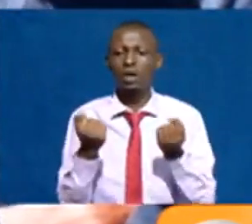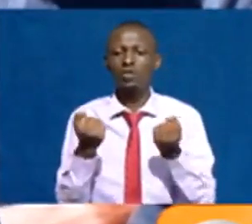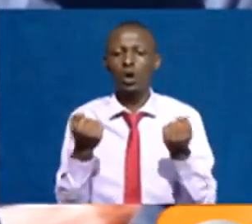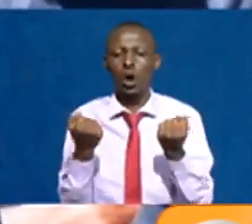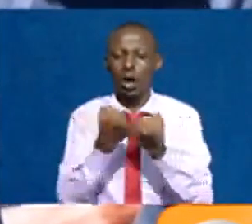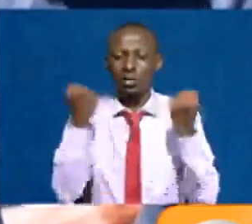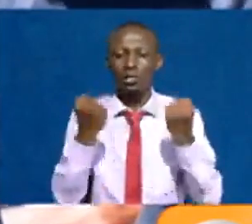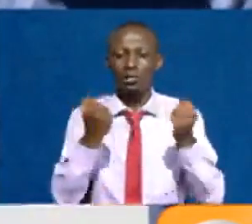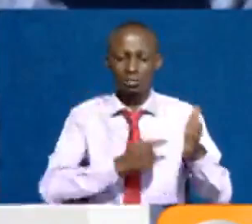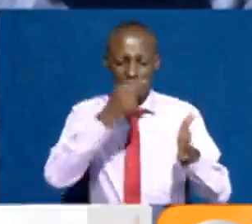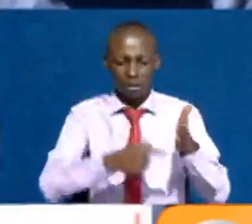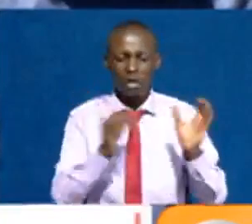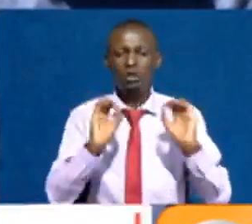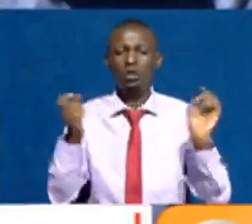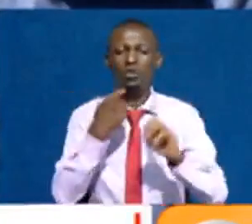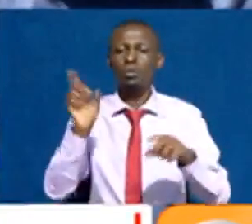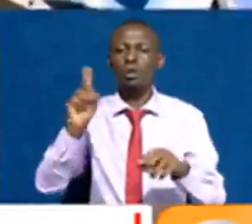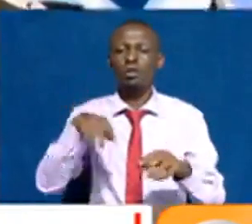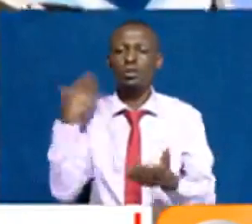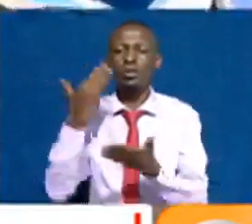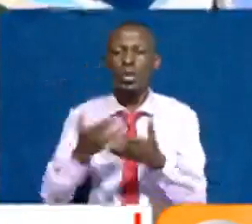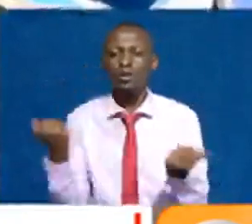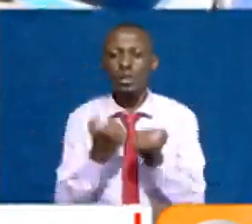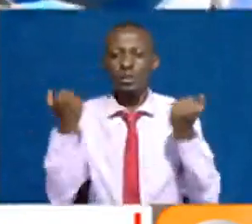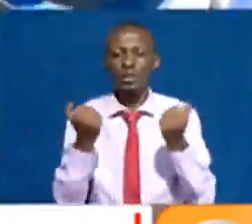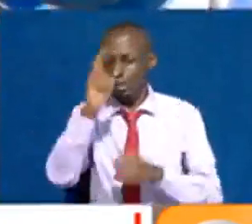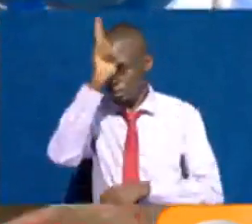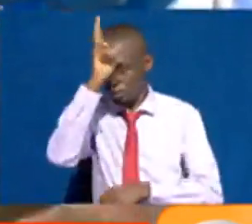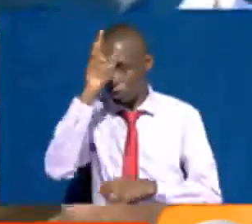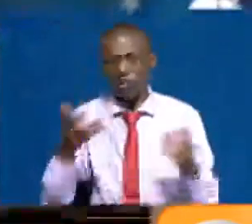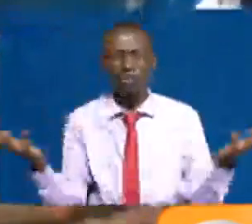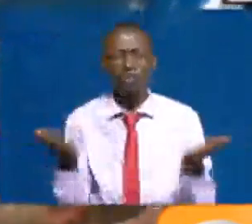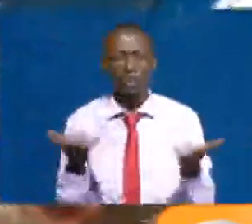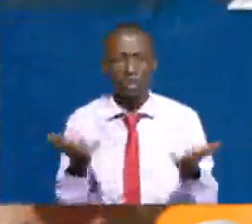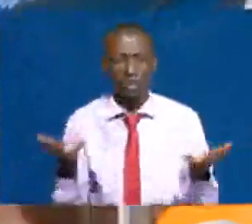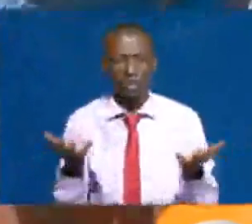miguu. Sasa tunashindwa kutoka Nairobi ndio ifike hapa ifanye accident, askari walikuwa wapi?